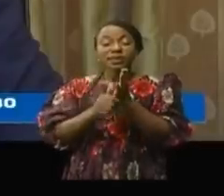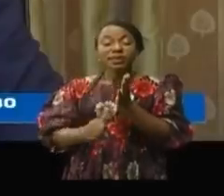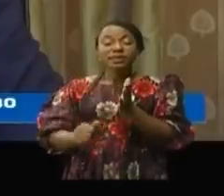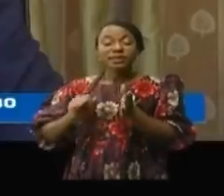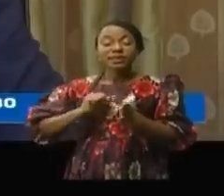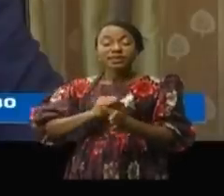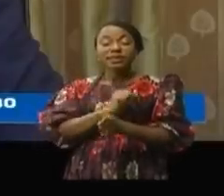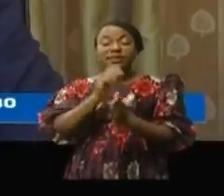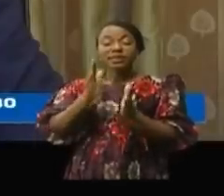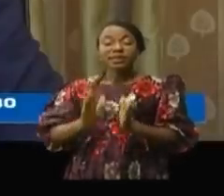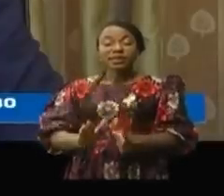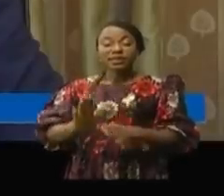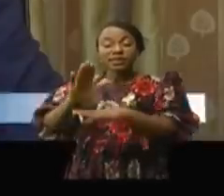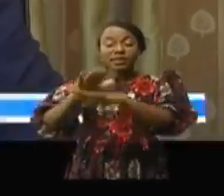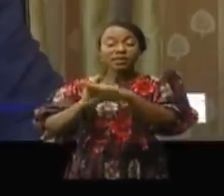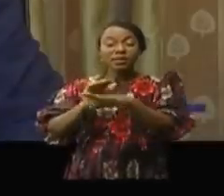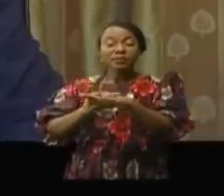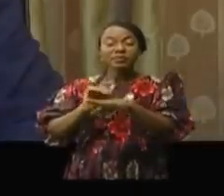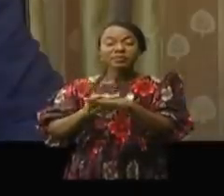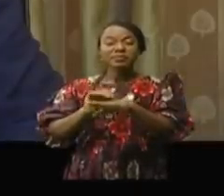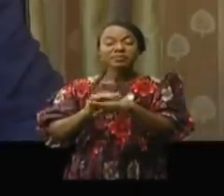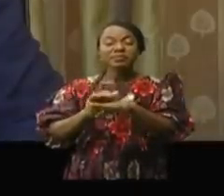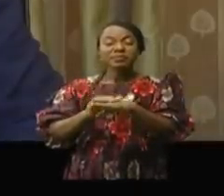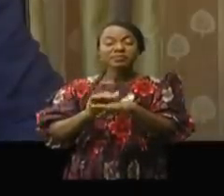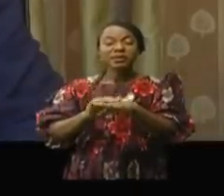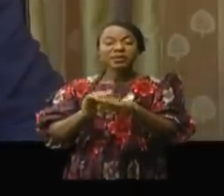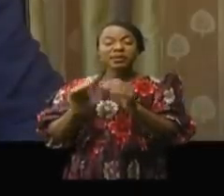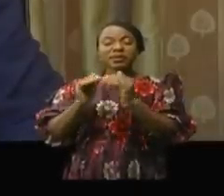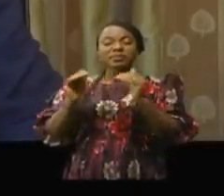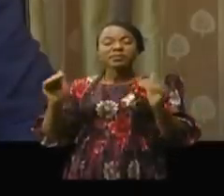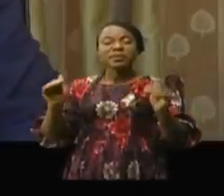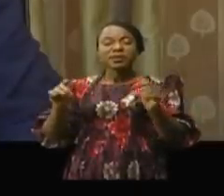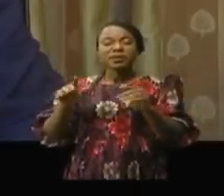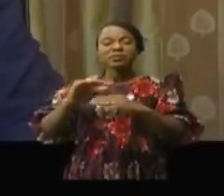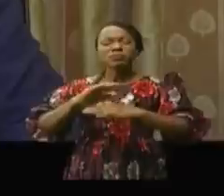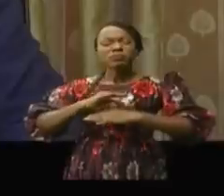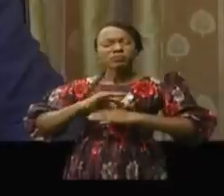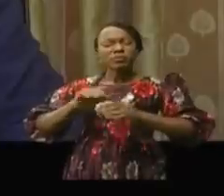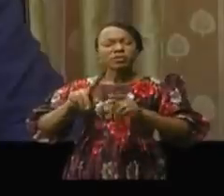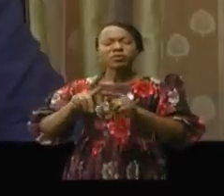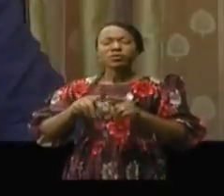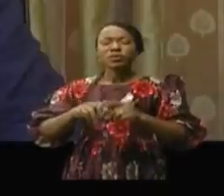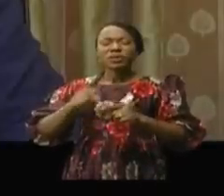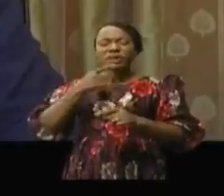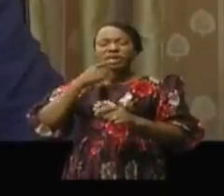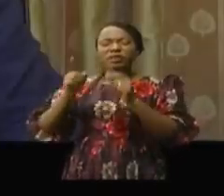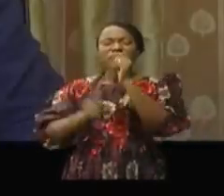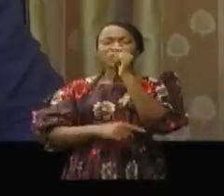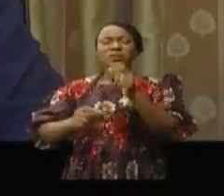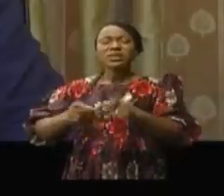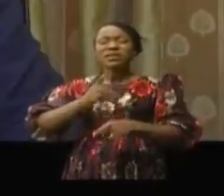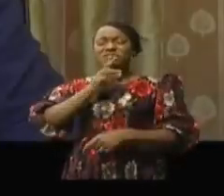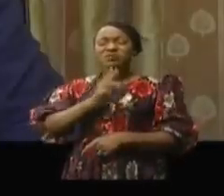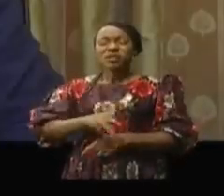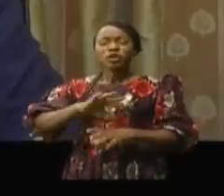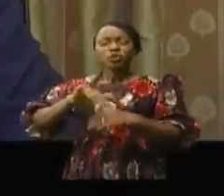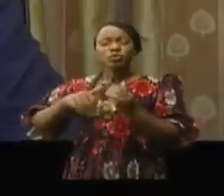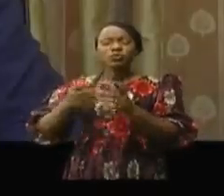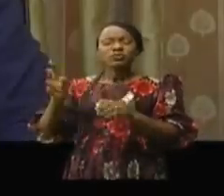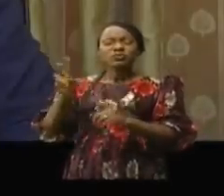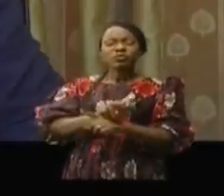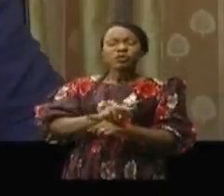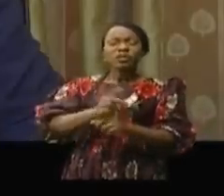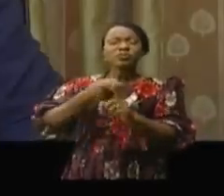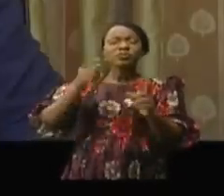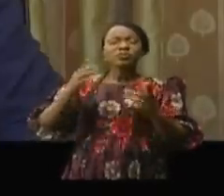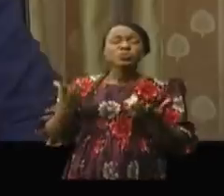sénateur, j'appelle à l'apaisement, au calme, et je condamne fermement toute violence d'où qu'elle